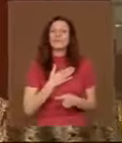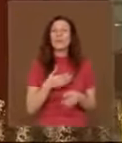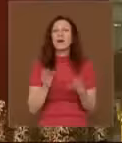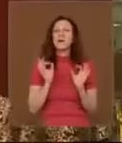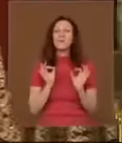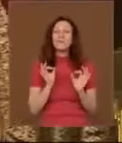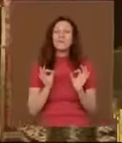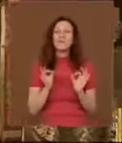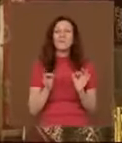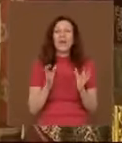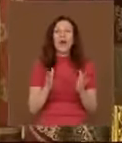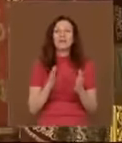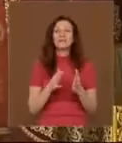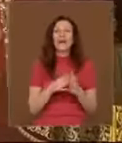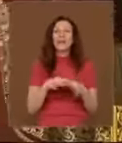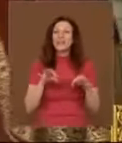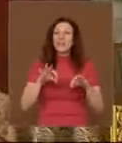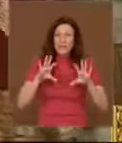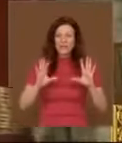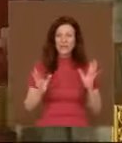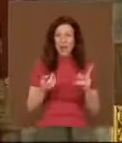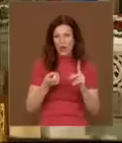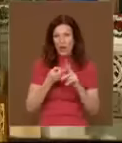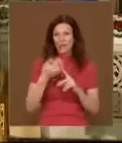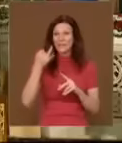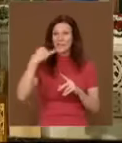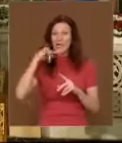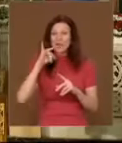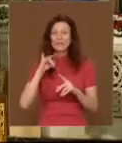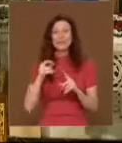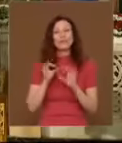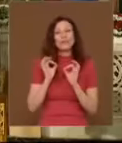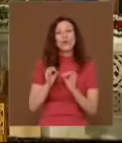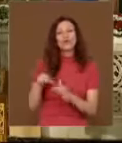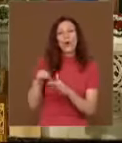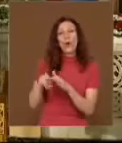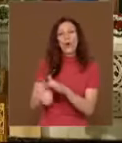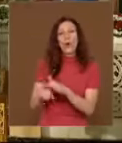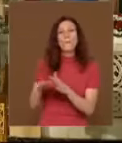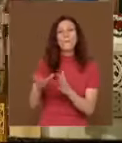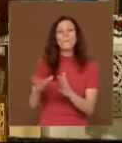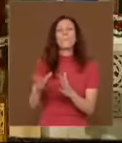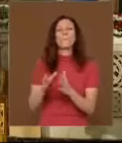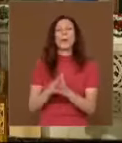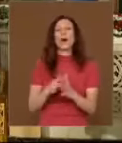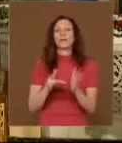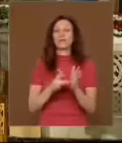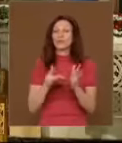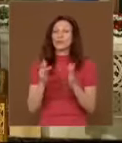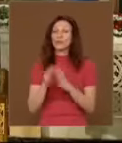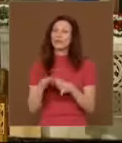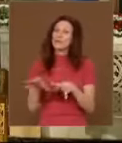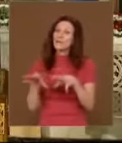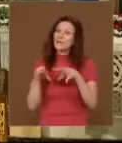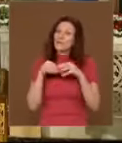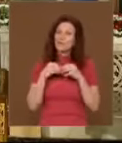така произхода си от Йерусалим, от гроба Господен и е възприето в литургичната традиция